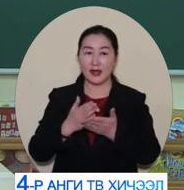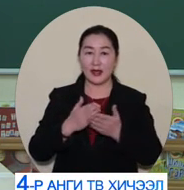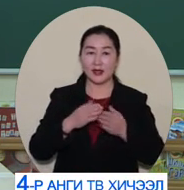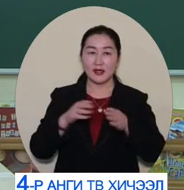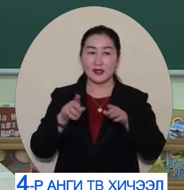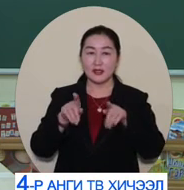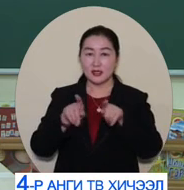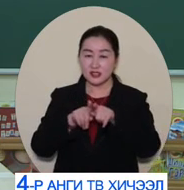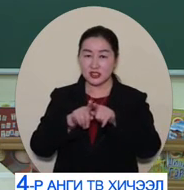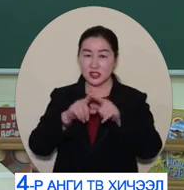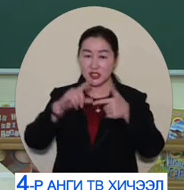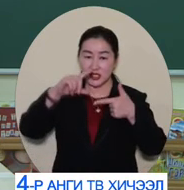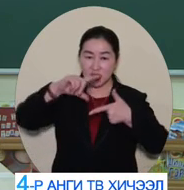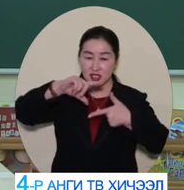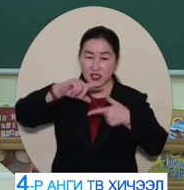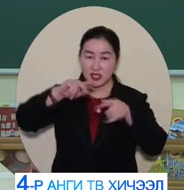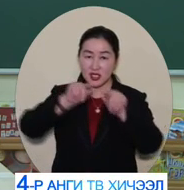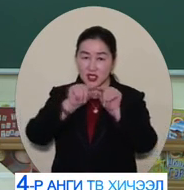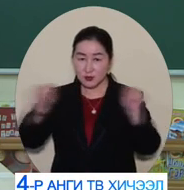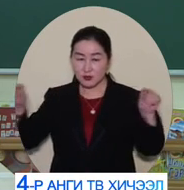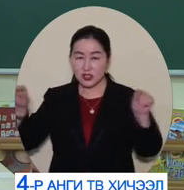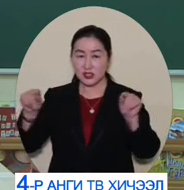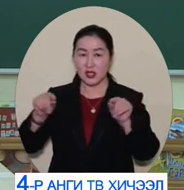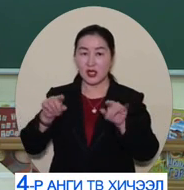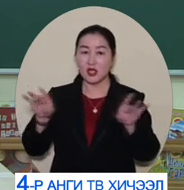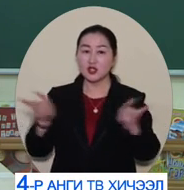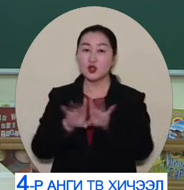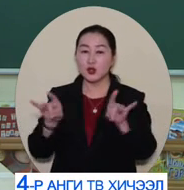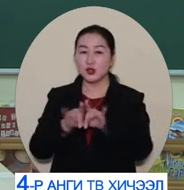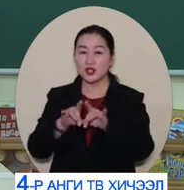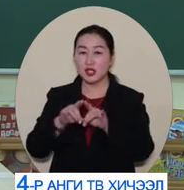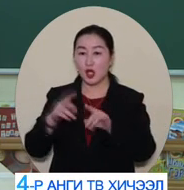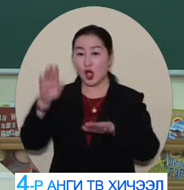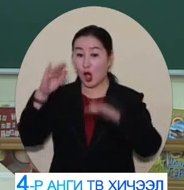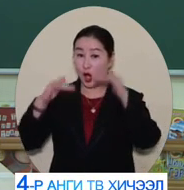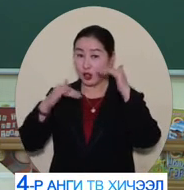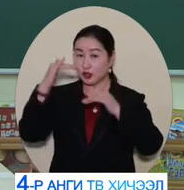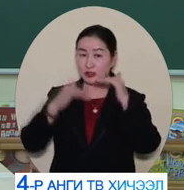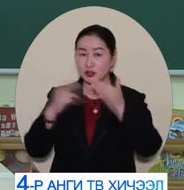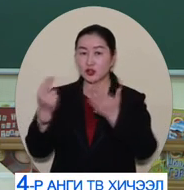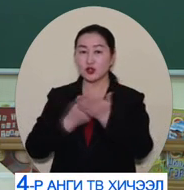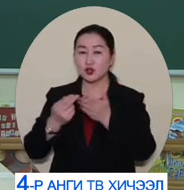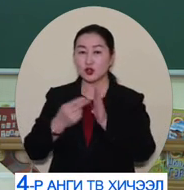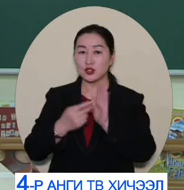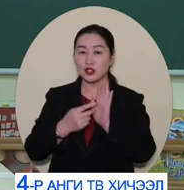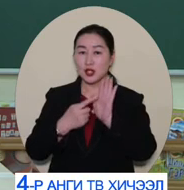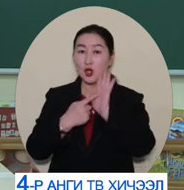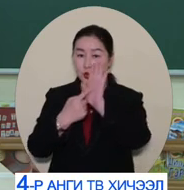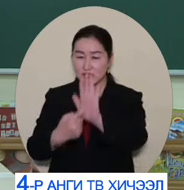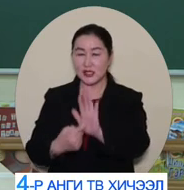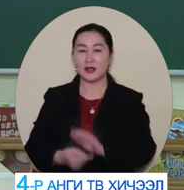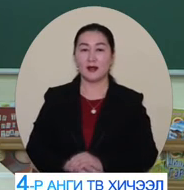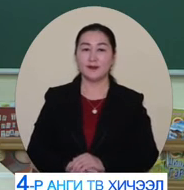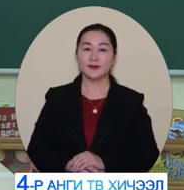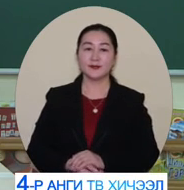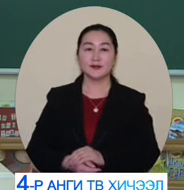нэгэн зүйлийг нөгөөний зүйлтэй харьцуулахын тулд ижил тоонд багасгаад хэмжээгээ багасгаад ингээд зурга зураарай. За, зураг